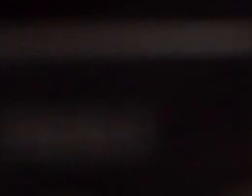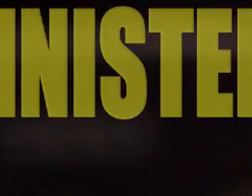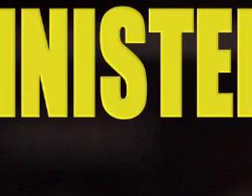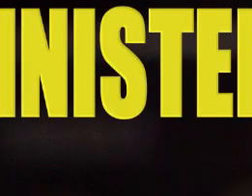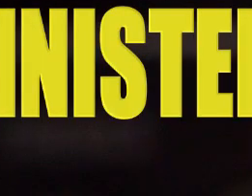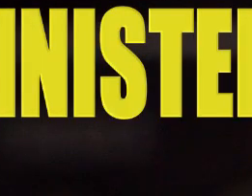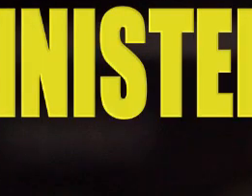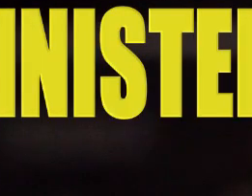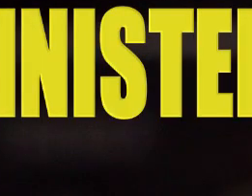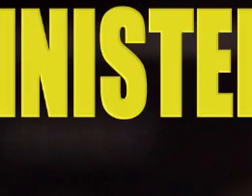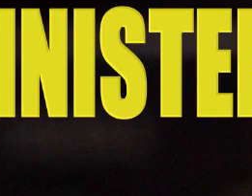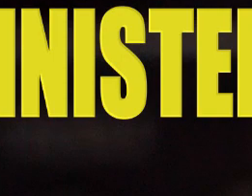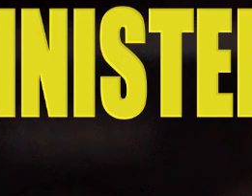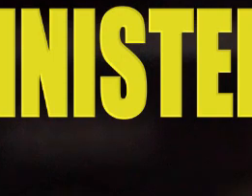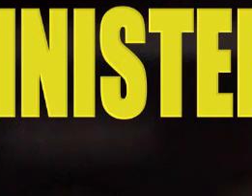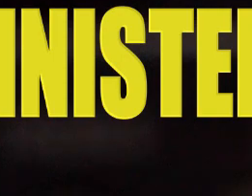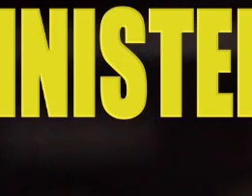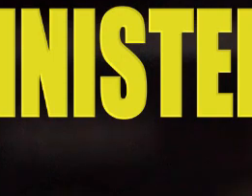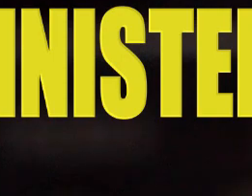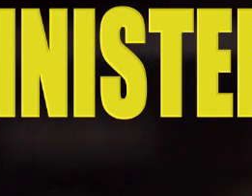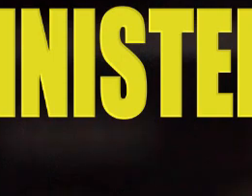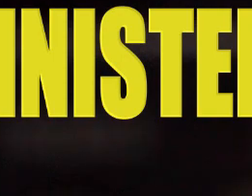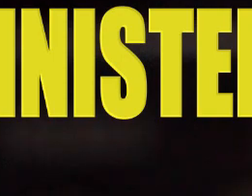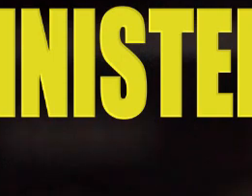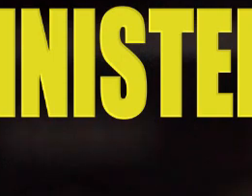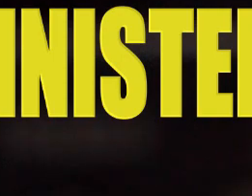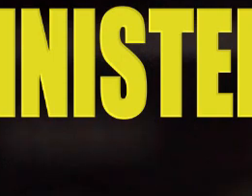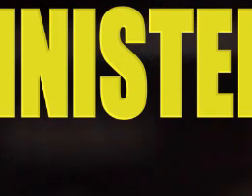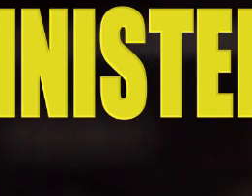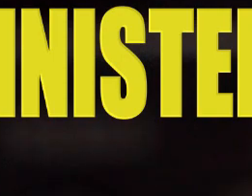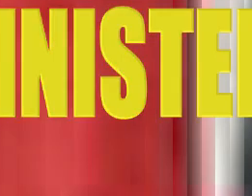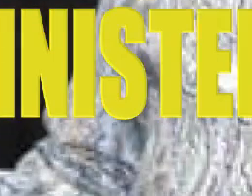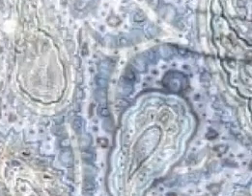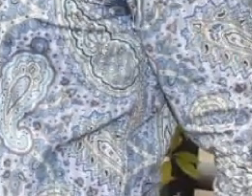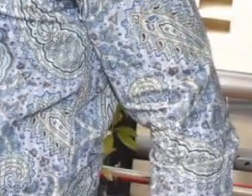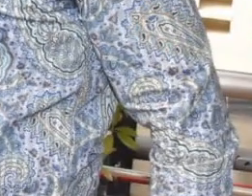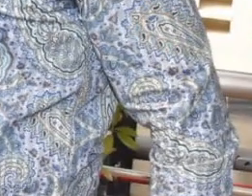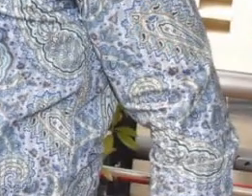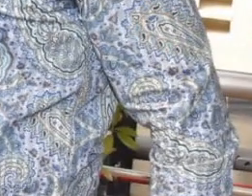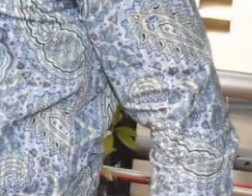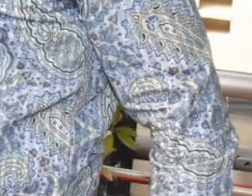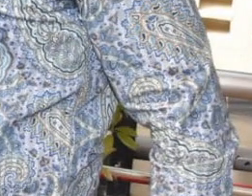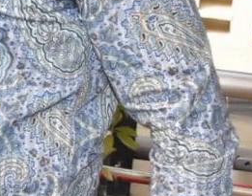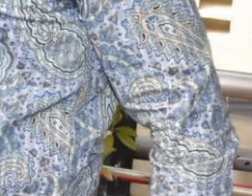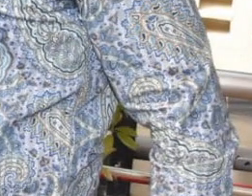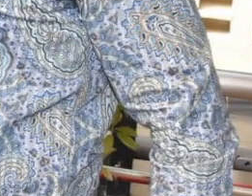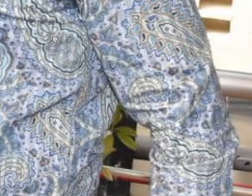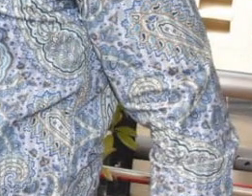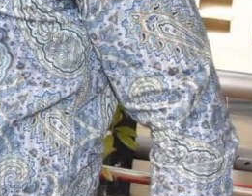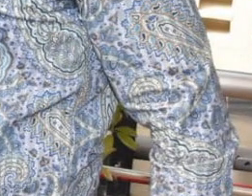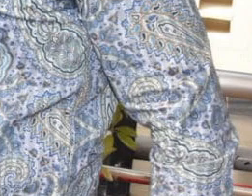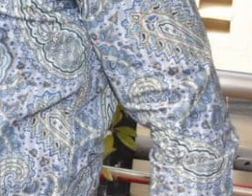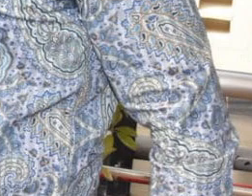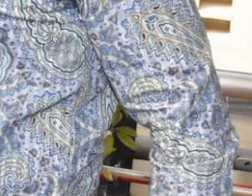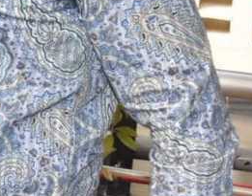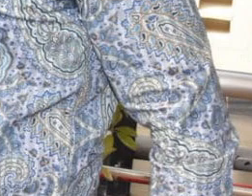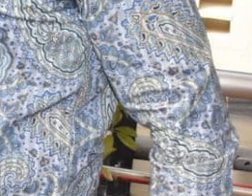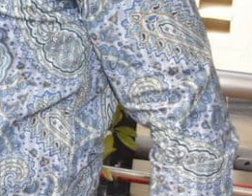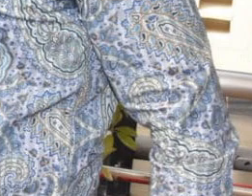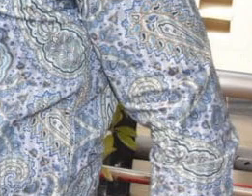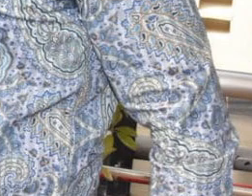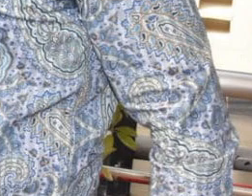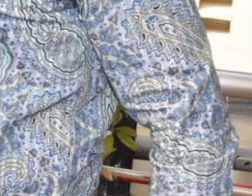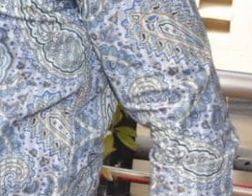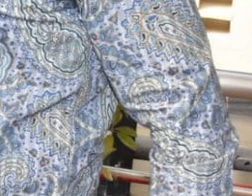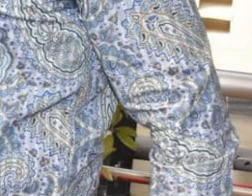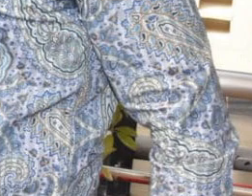on Friday the 28th of July 2023, a meeting was confirmed in the coast of Kenya